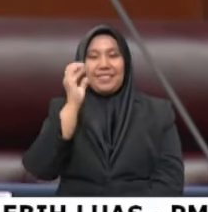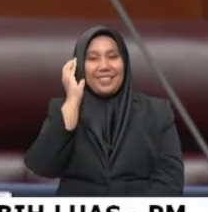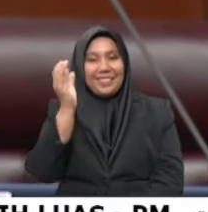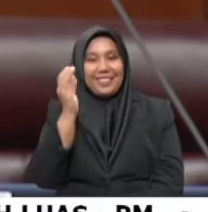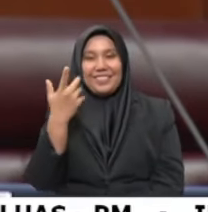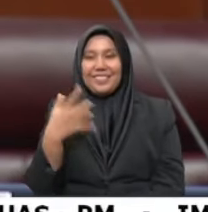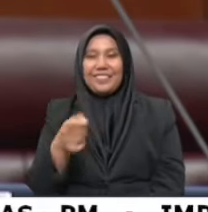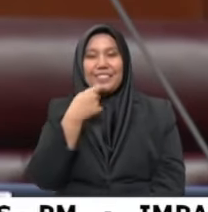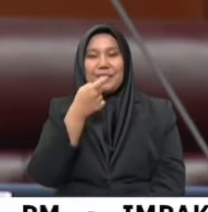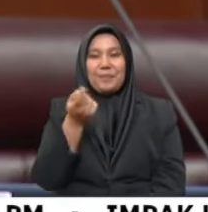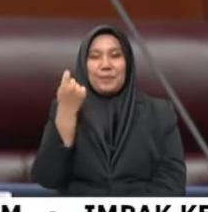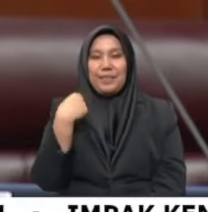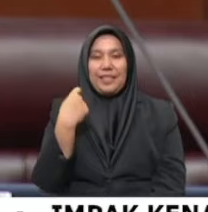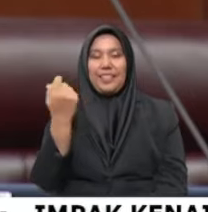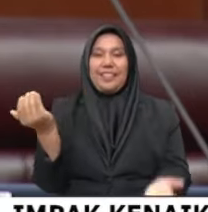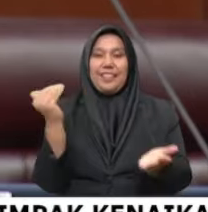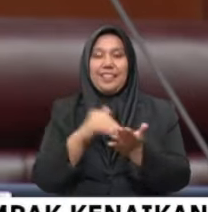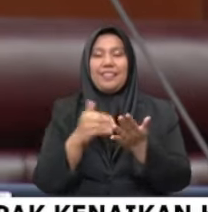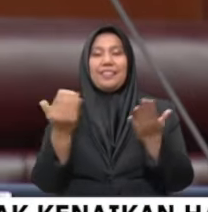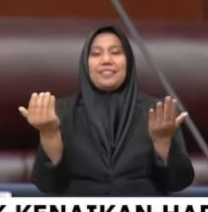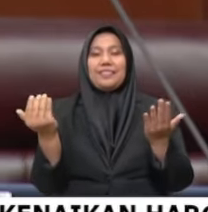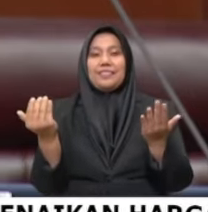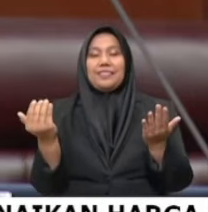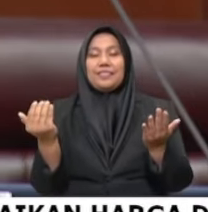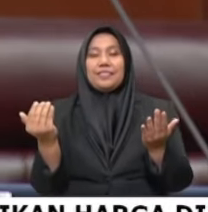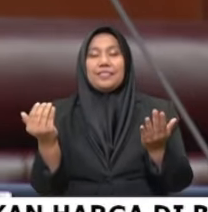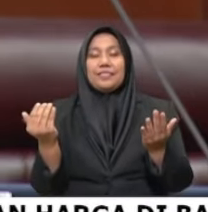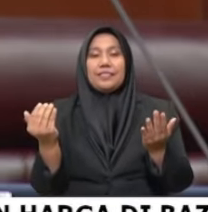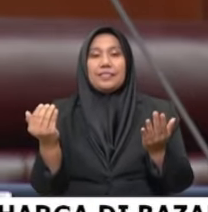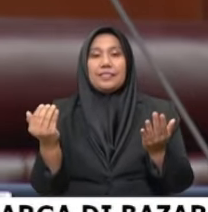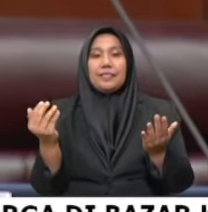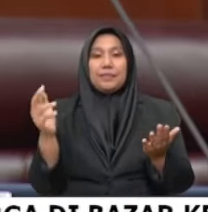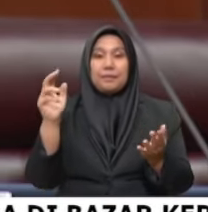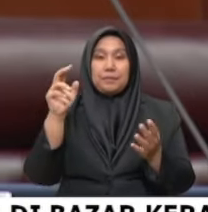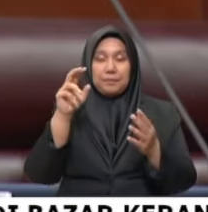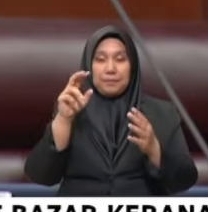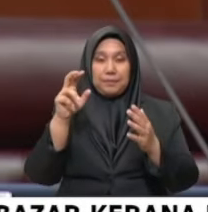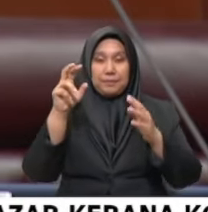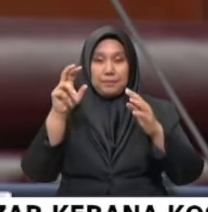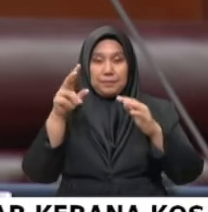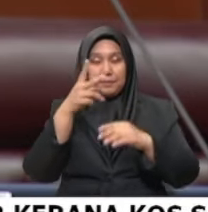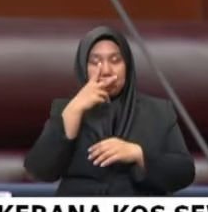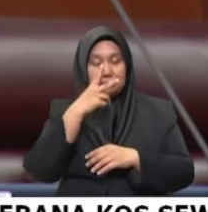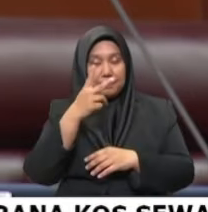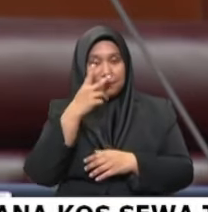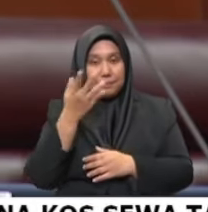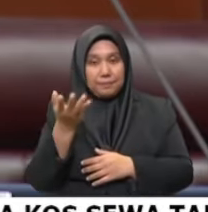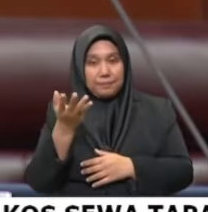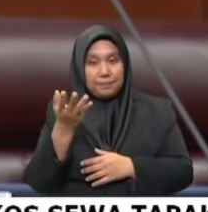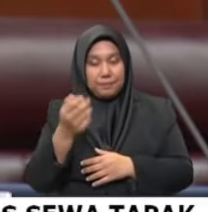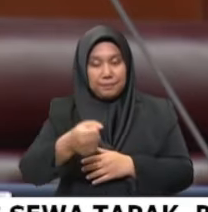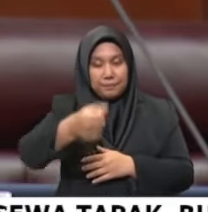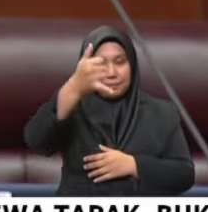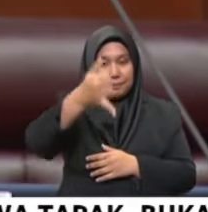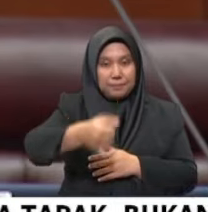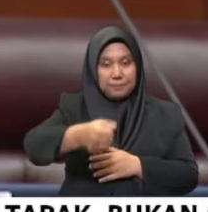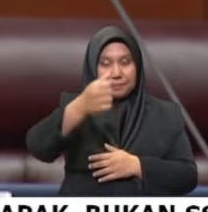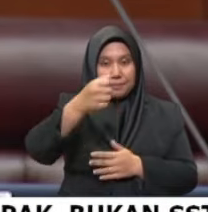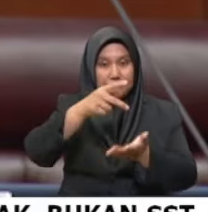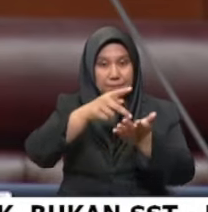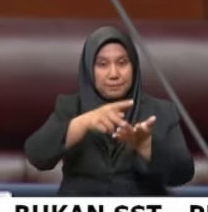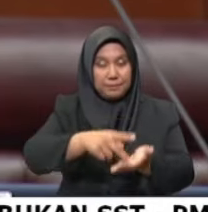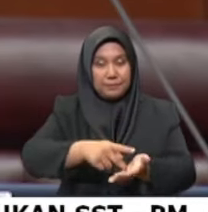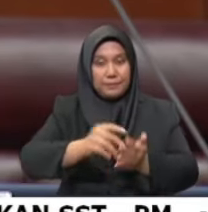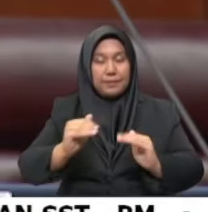sebut tadi Yang Berhormat, saya ulang semula bahawa dalam pengesanan ataupun dalam melaksanakan saringan pengesanan